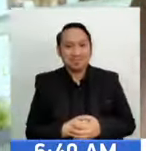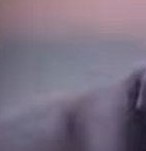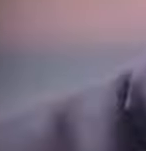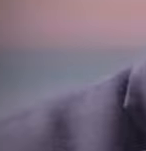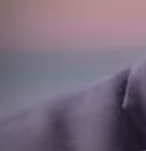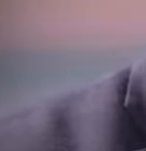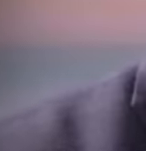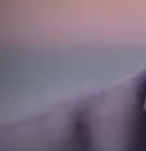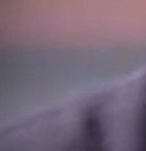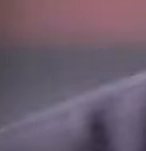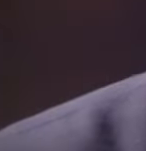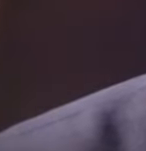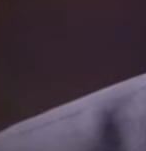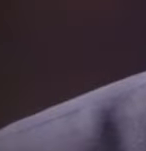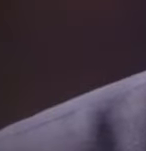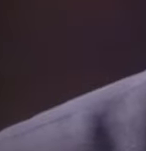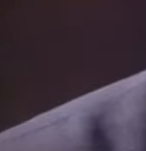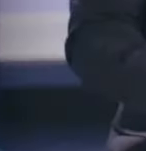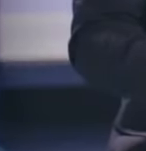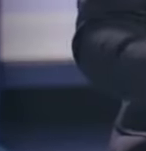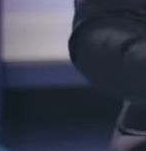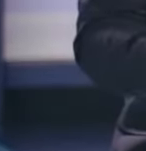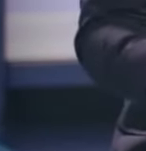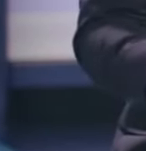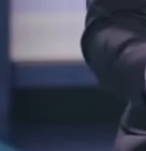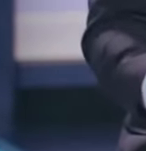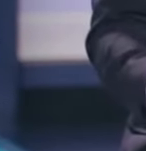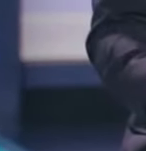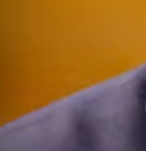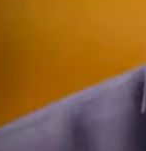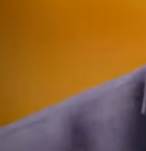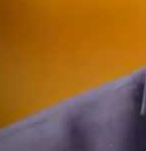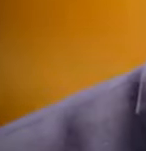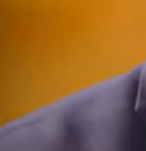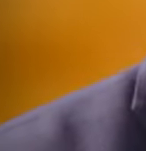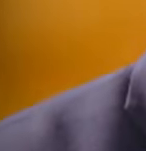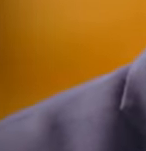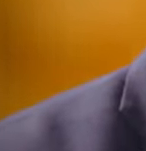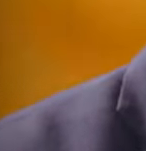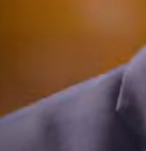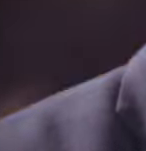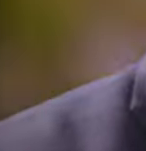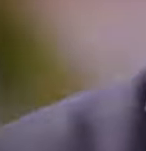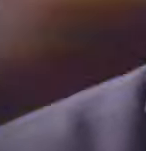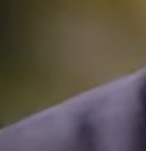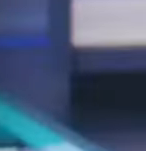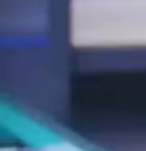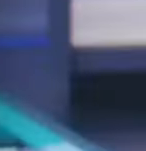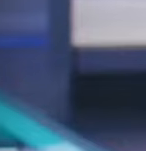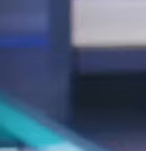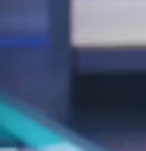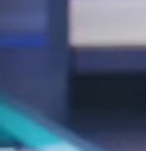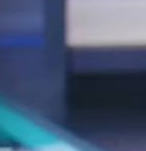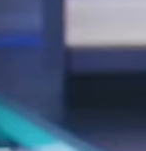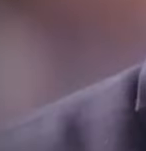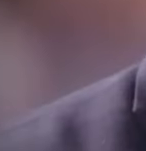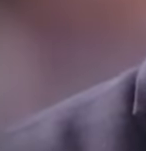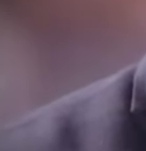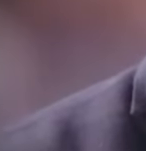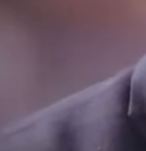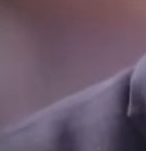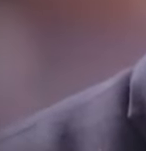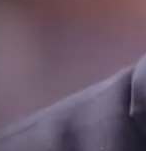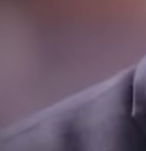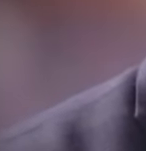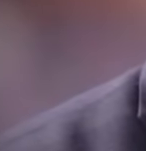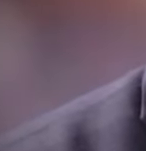na yung bata. It's not easy to uncover the truth. Madalas may mga nasasaktan eh. So bilang mga mamamahayag, kailangan mo ipaglaban yun. Lalong-lalo na dahil sa